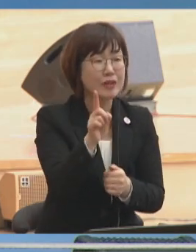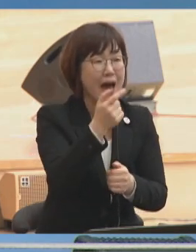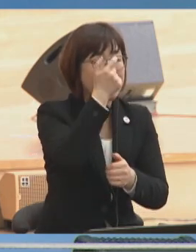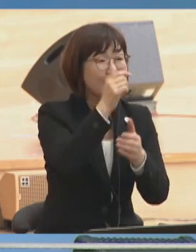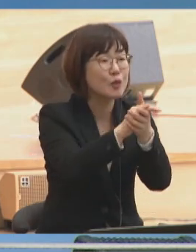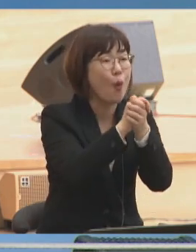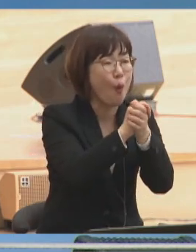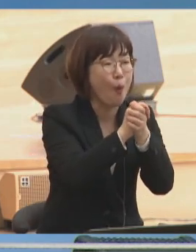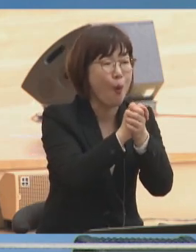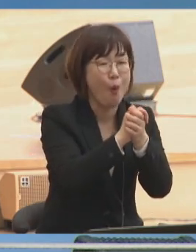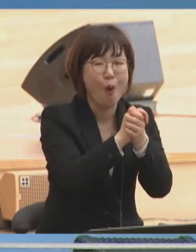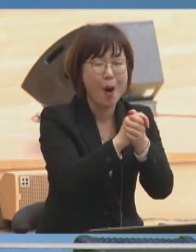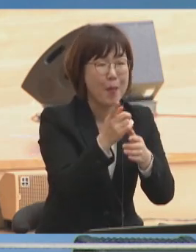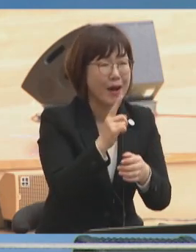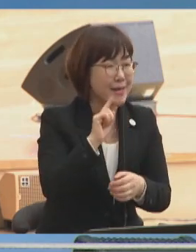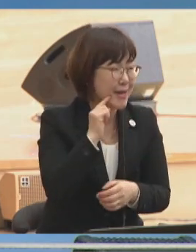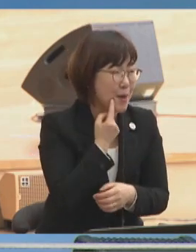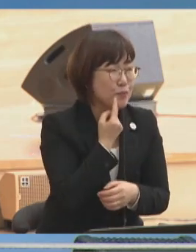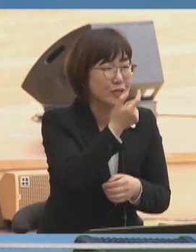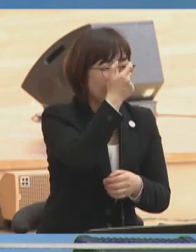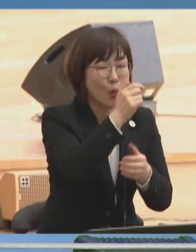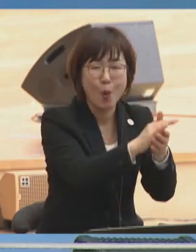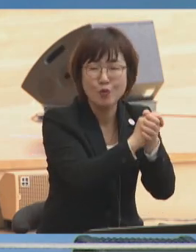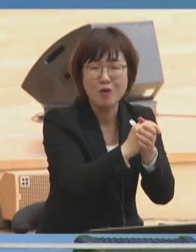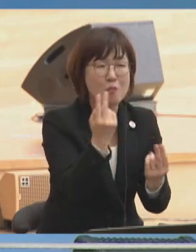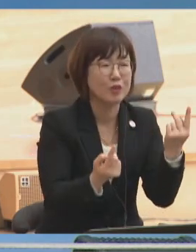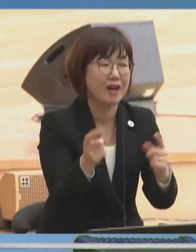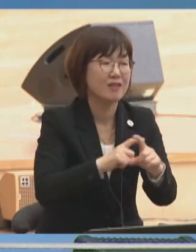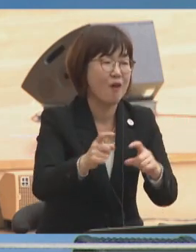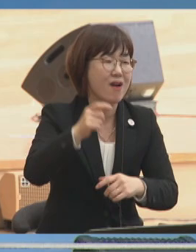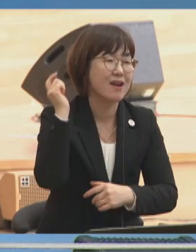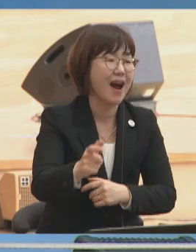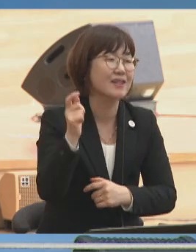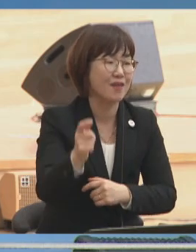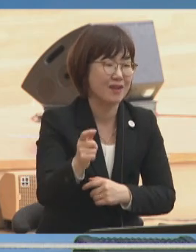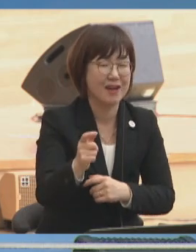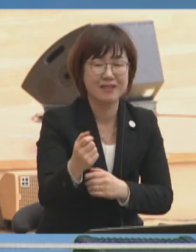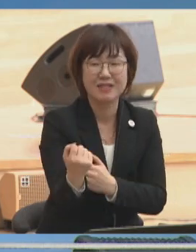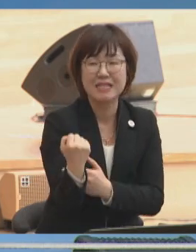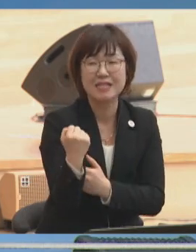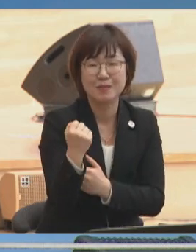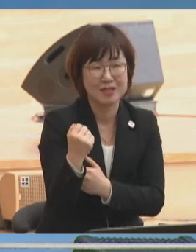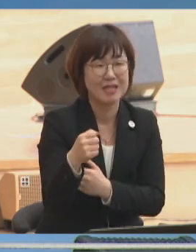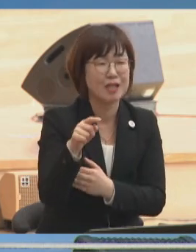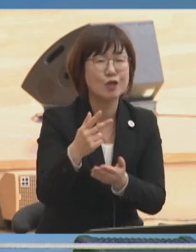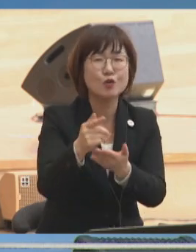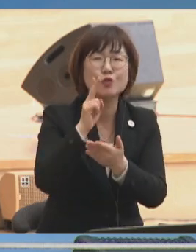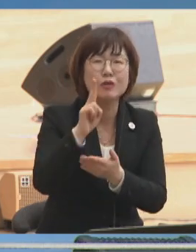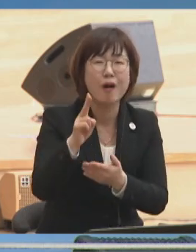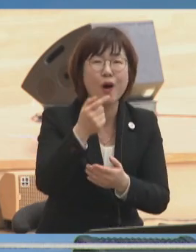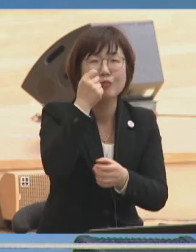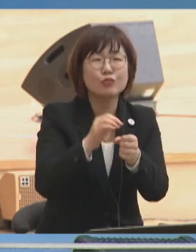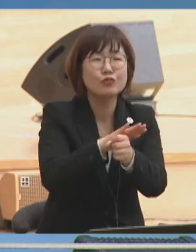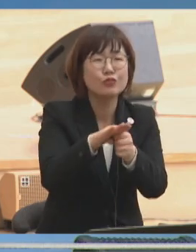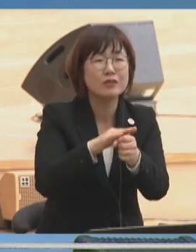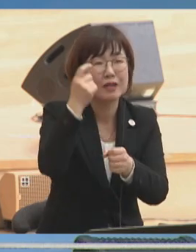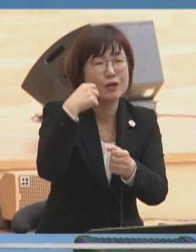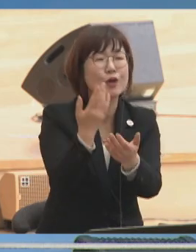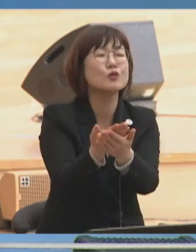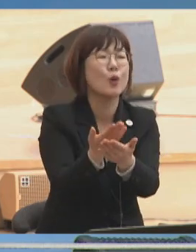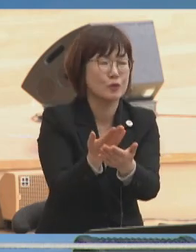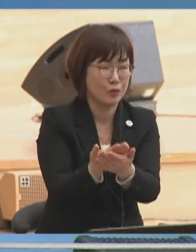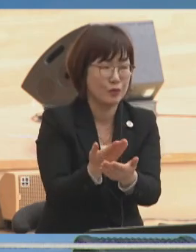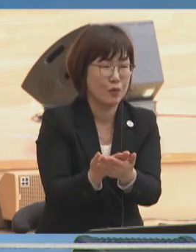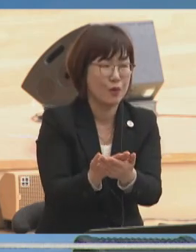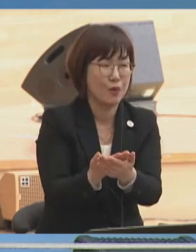문구, 다듬어진 기도 문구보다 훨씬 더 묵직한 기도가 주여 불쌍히